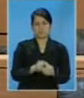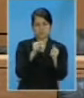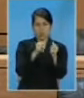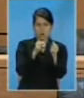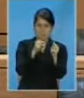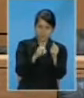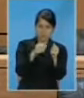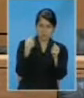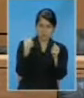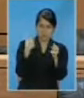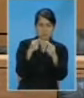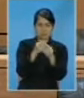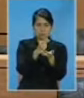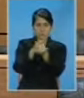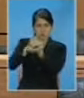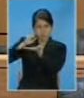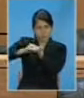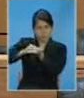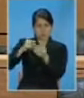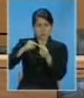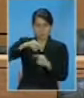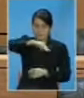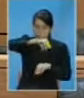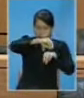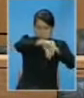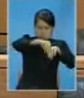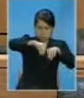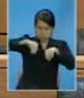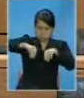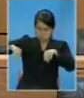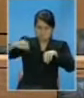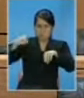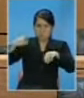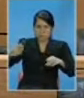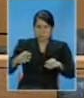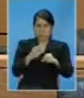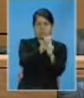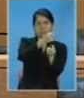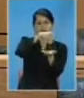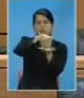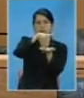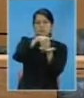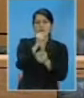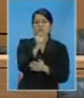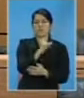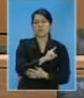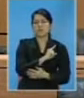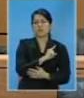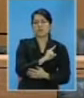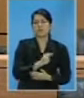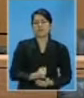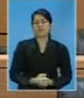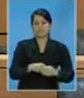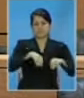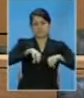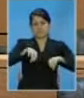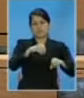ที่มีกล้องวงจรปิดจะเข้าไปศูนย์หมดเวลาถ้าทำทั้งระบบ